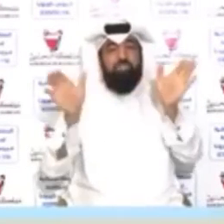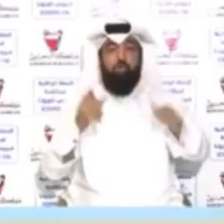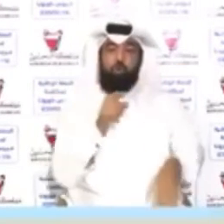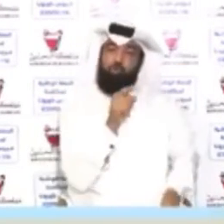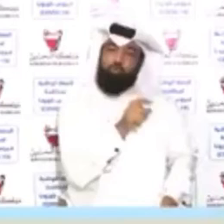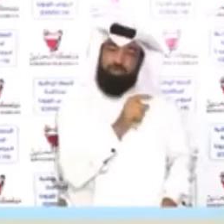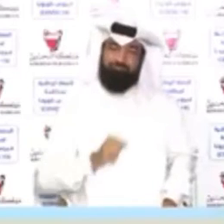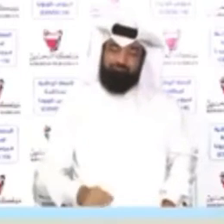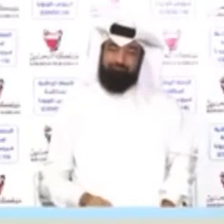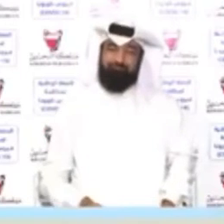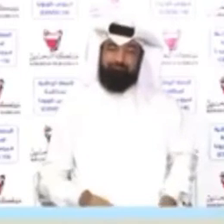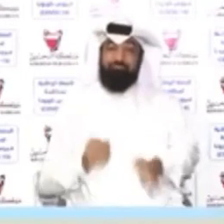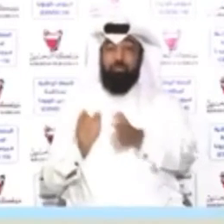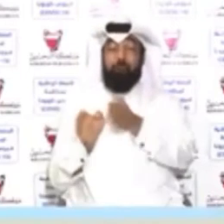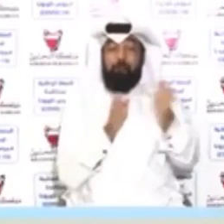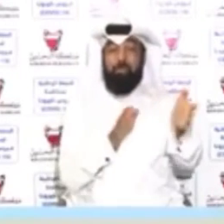الأخيرة.